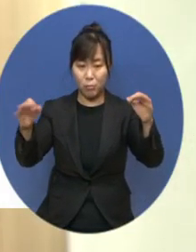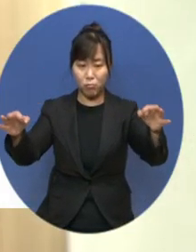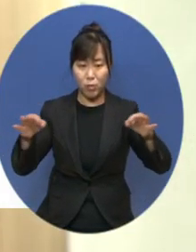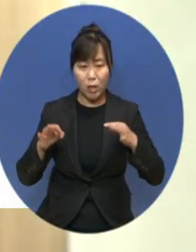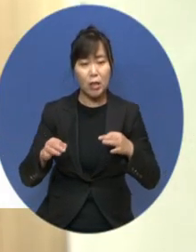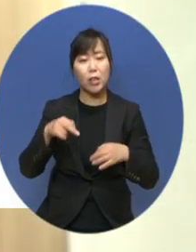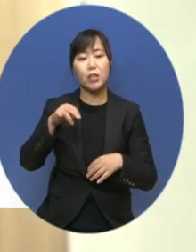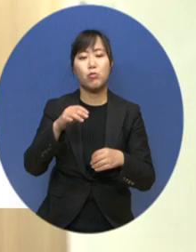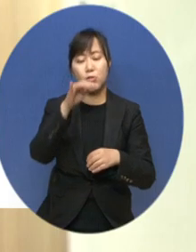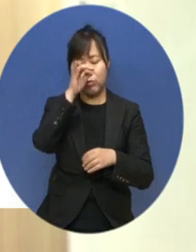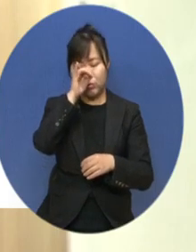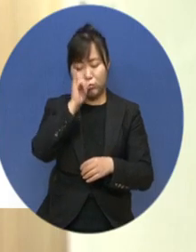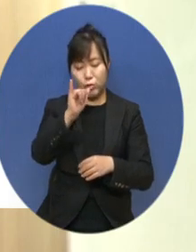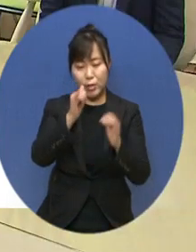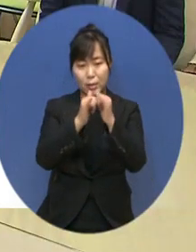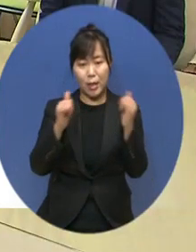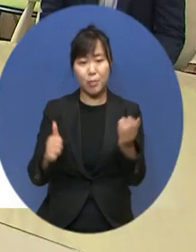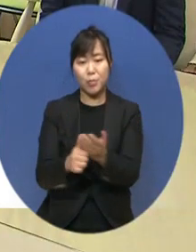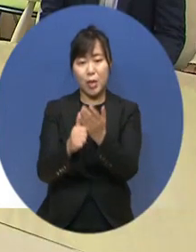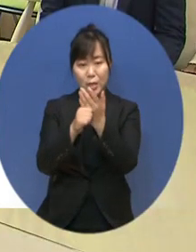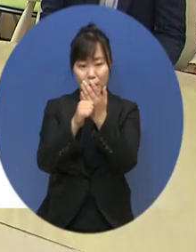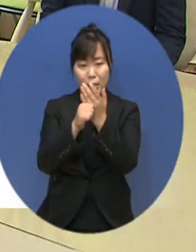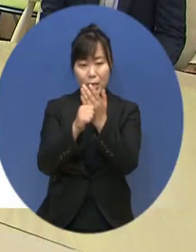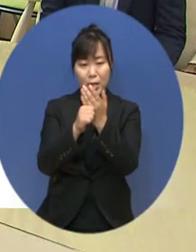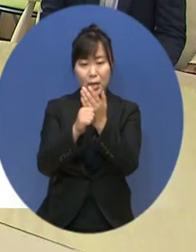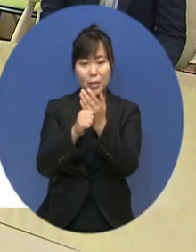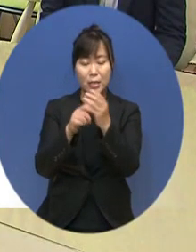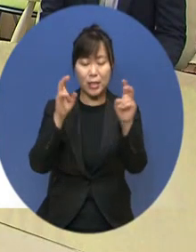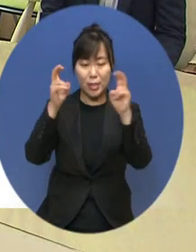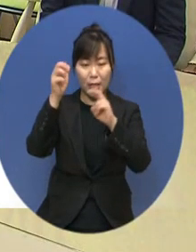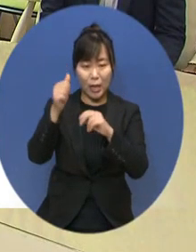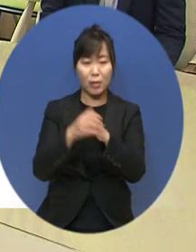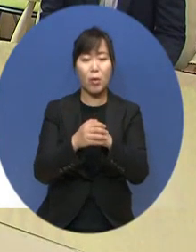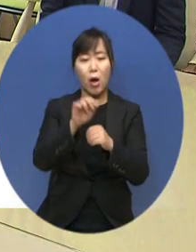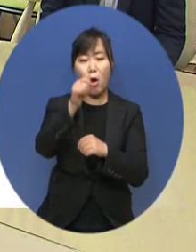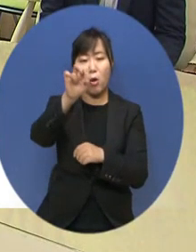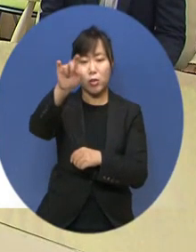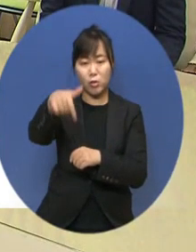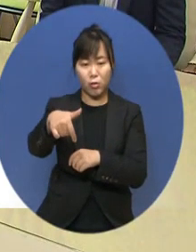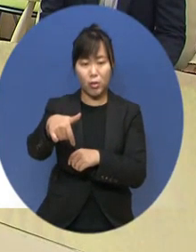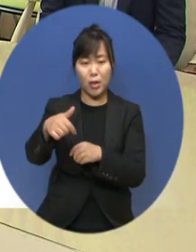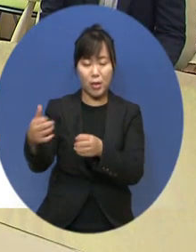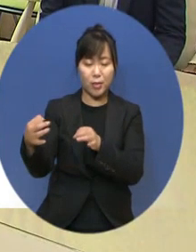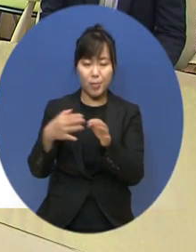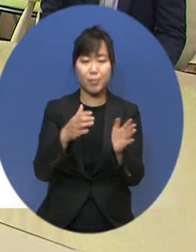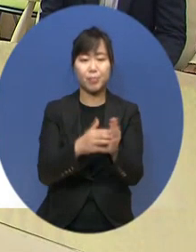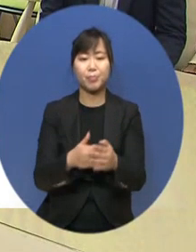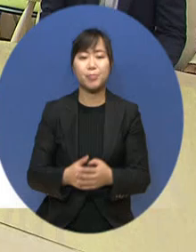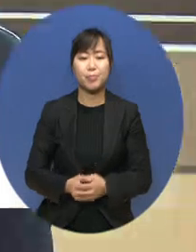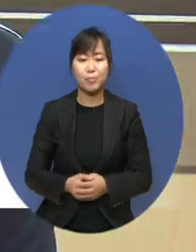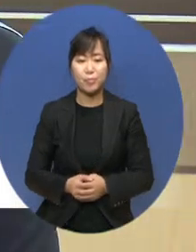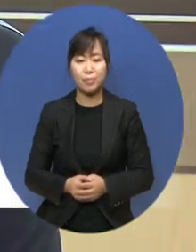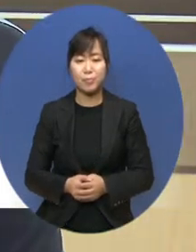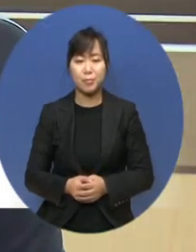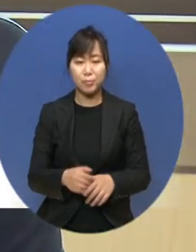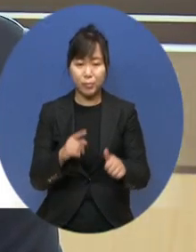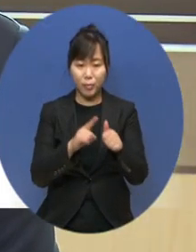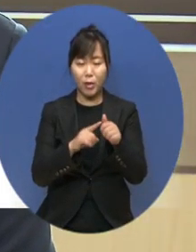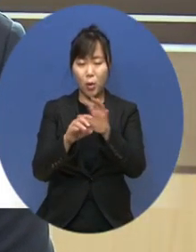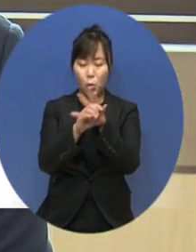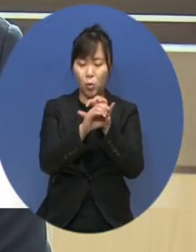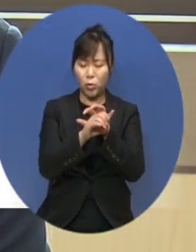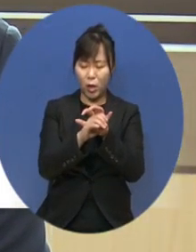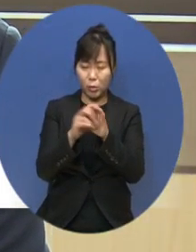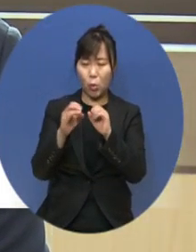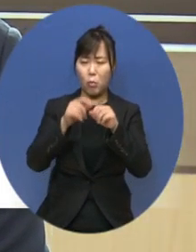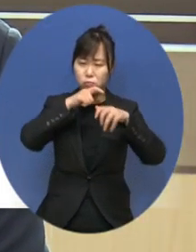순천시 인재육성장학회 이사장인 허석 순천시장에게 전달했습니다. 허석 순천시장은